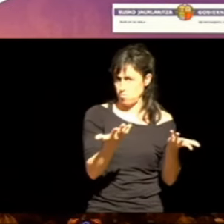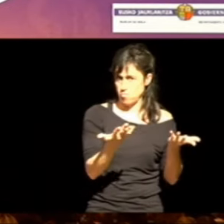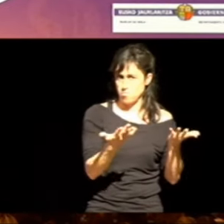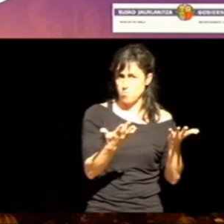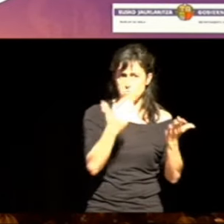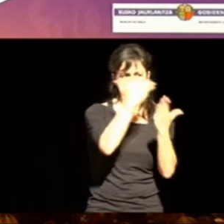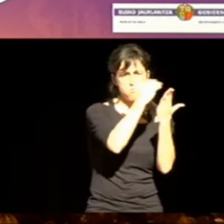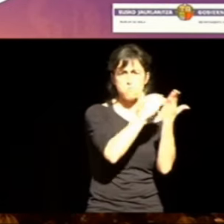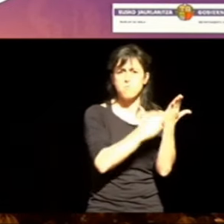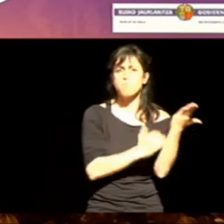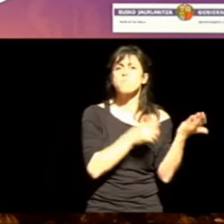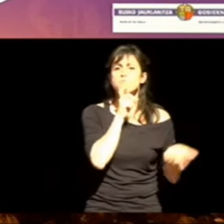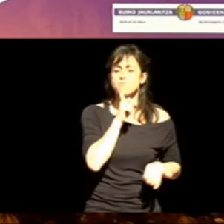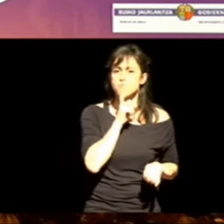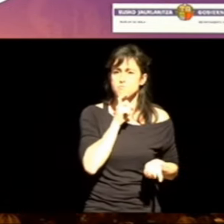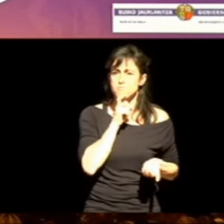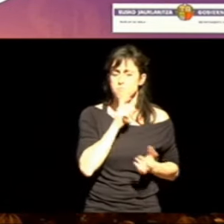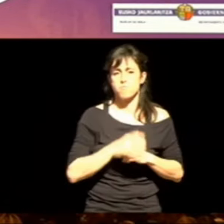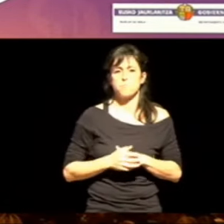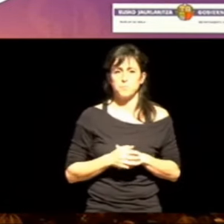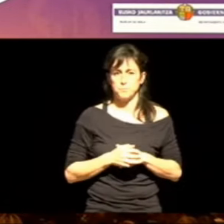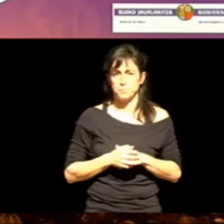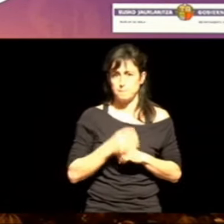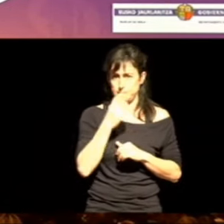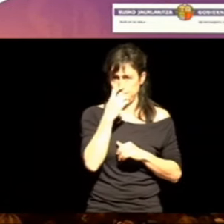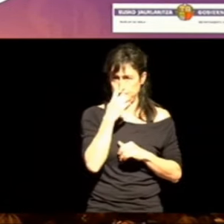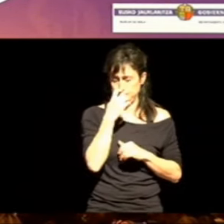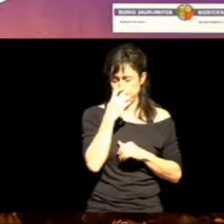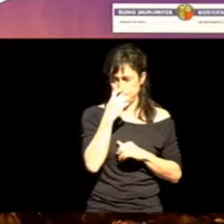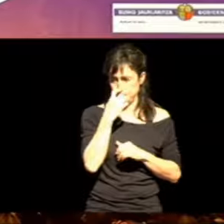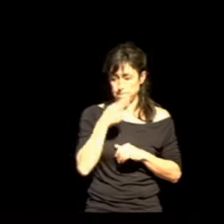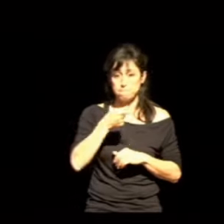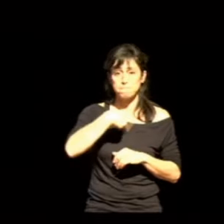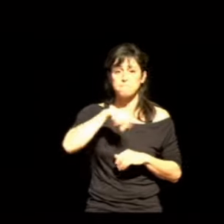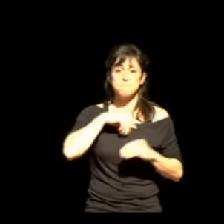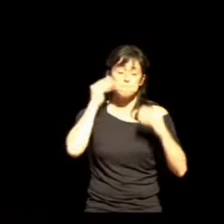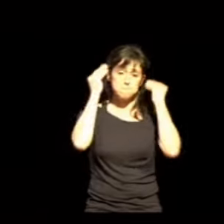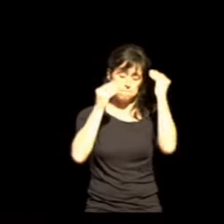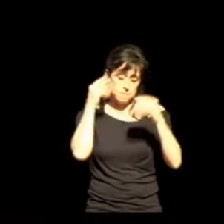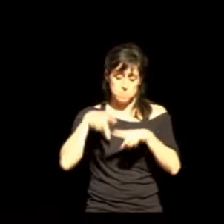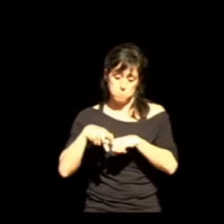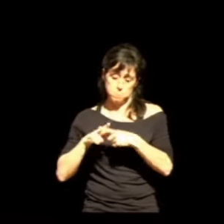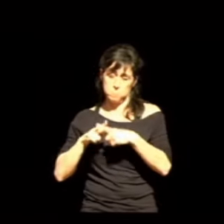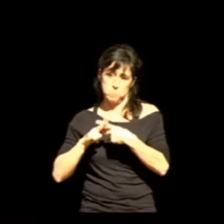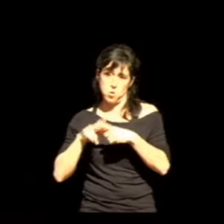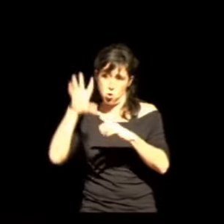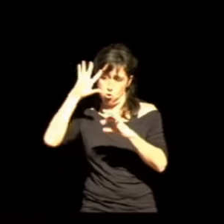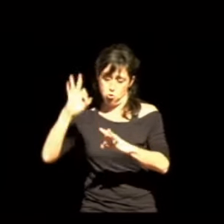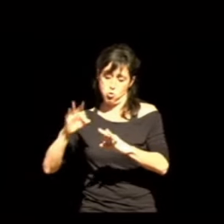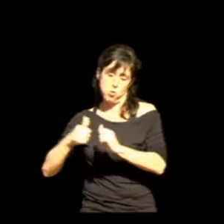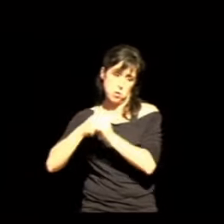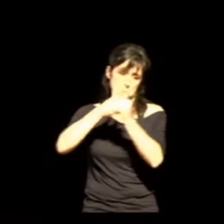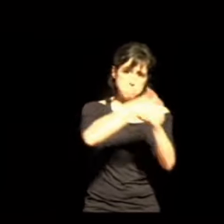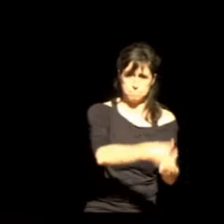ditugu, gure ez, gure ustez, lan tresnak proposatzen duen era logiko baten bitartez, baina gero, nintziak unetatiko dinuz